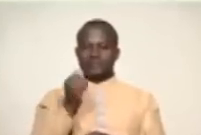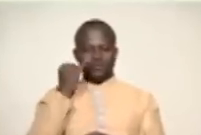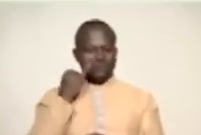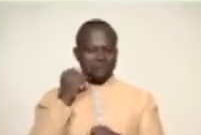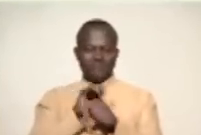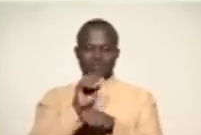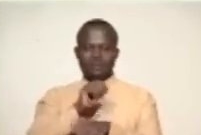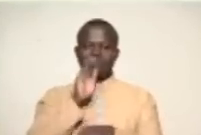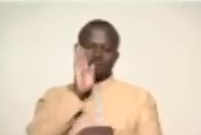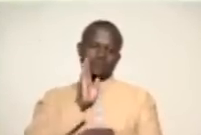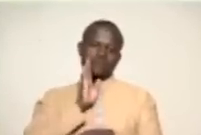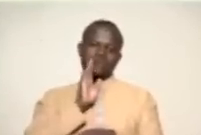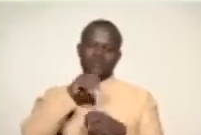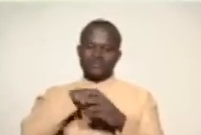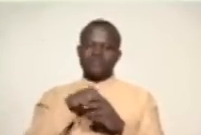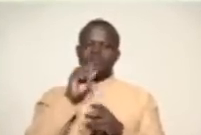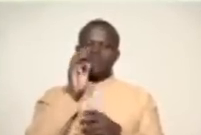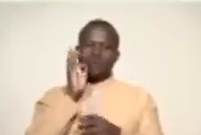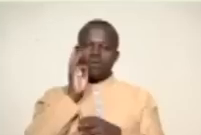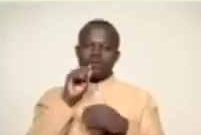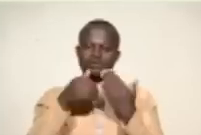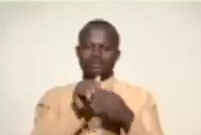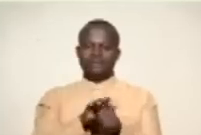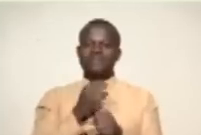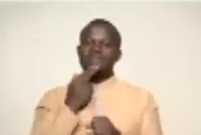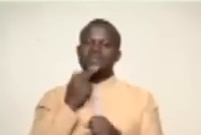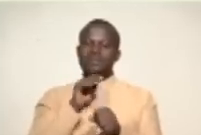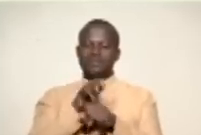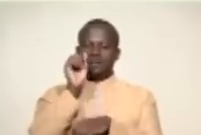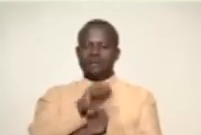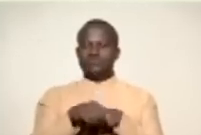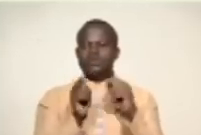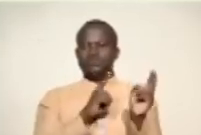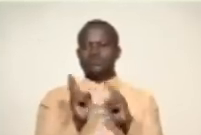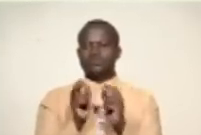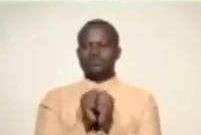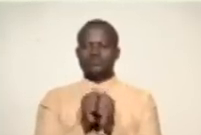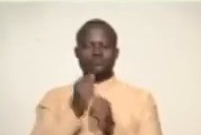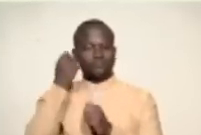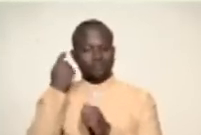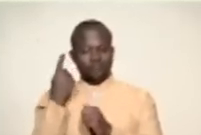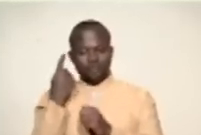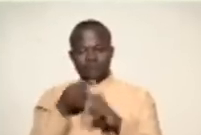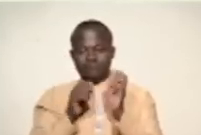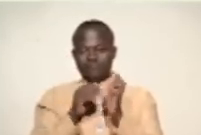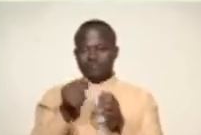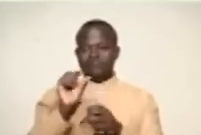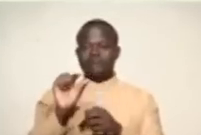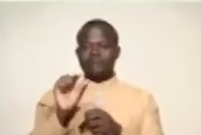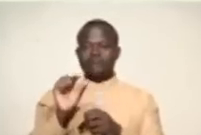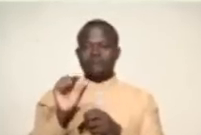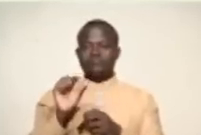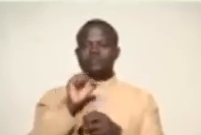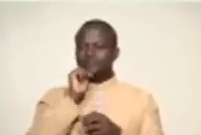cyane gishyiramo kivamo rukoro nyinshi bashyiramo ngo n'isukari nyinshi kusha izisanzwe ubwo rero kandi ngo kirahenda